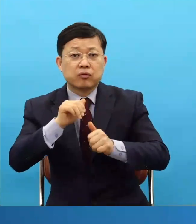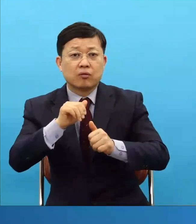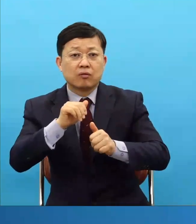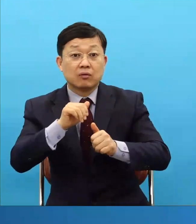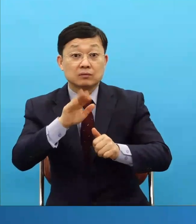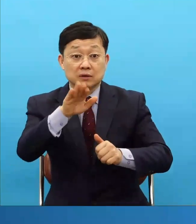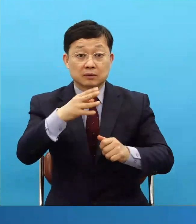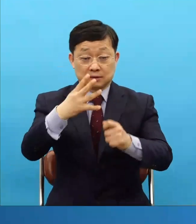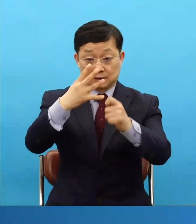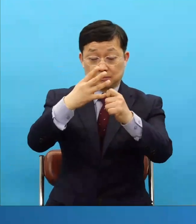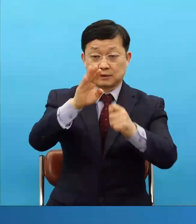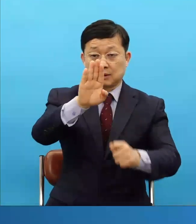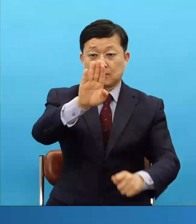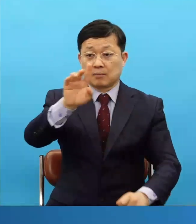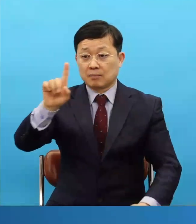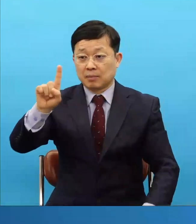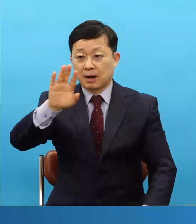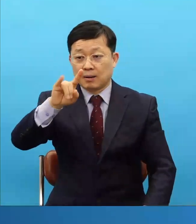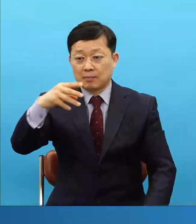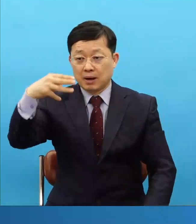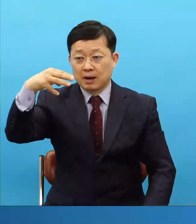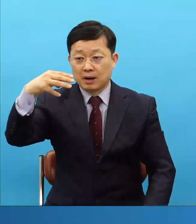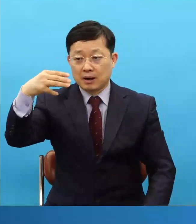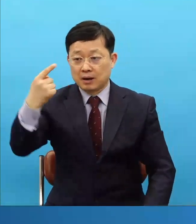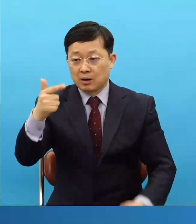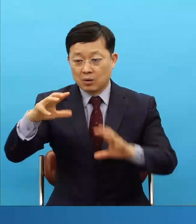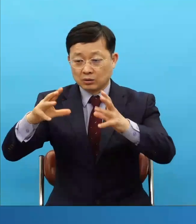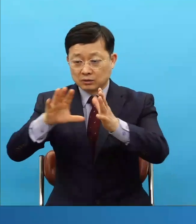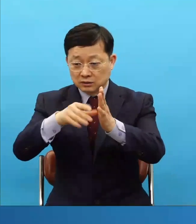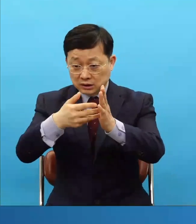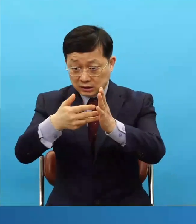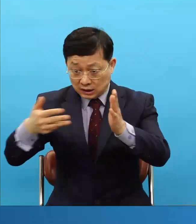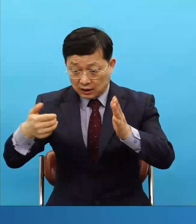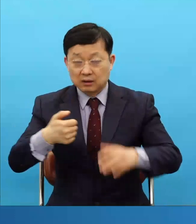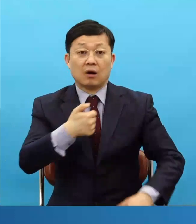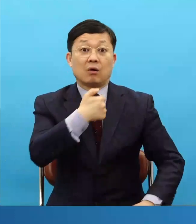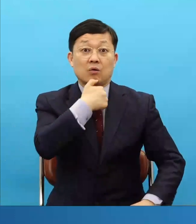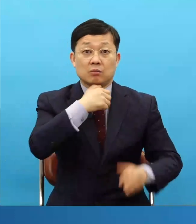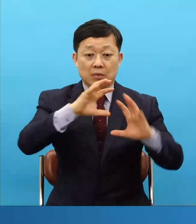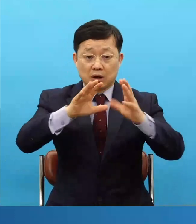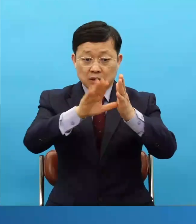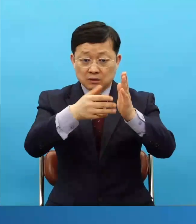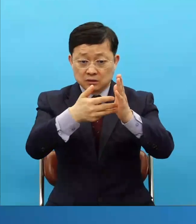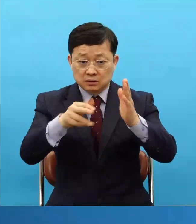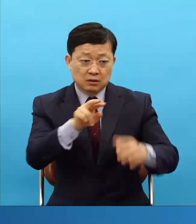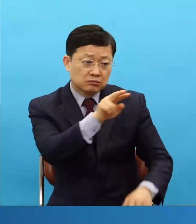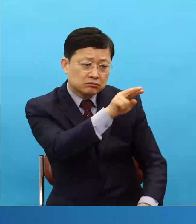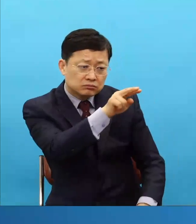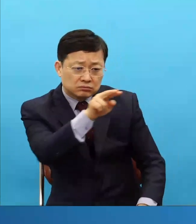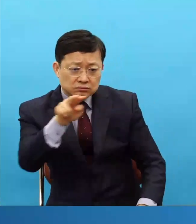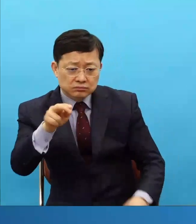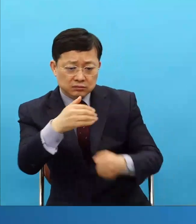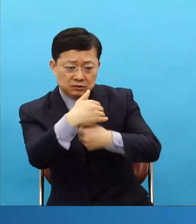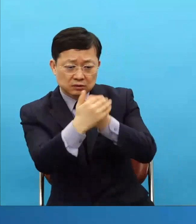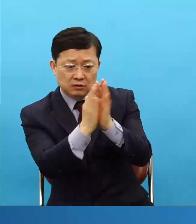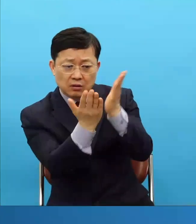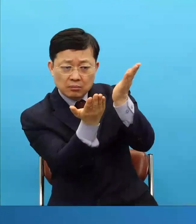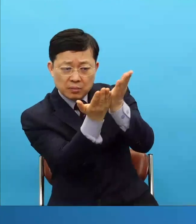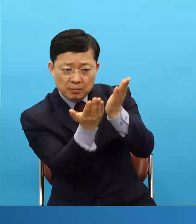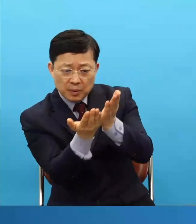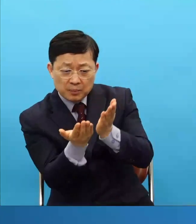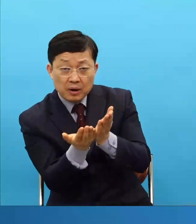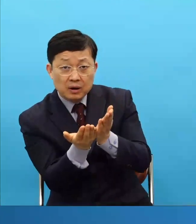Babylon 로마 시대 and the age of Rome. 이게 성경 전체입니다. Now this is the entirety of the Bible.